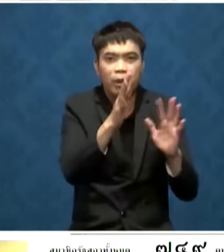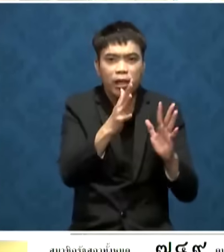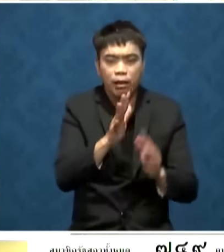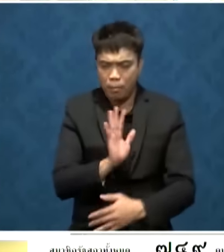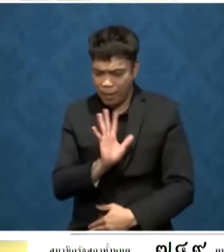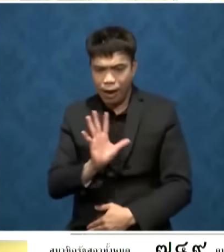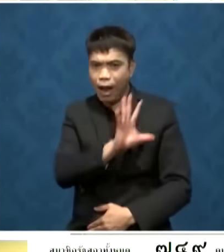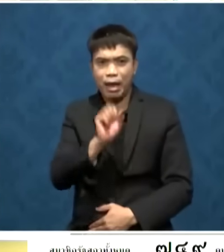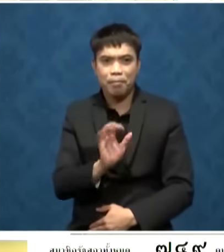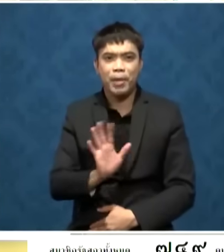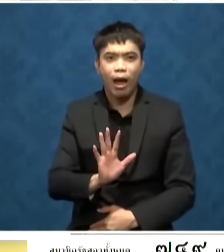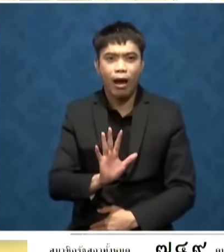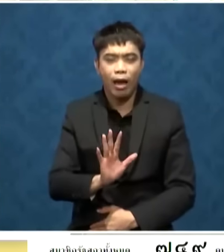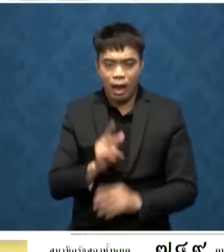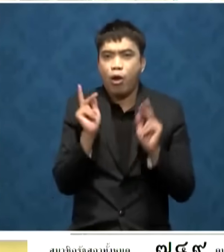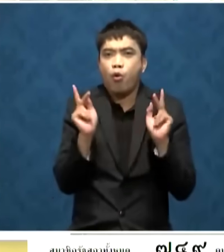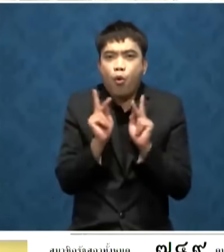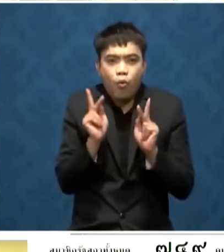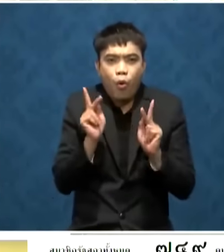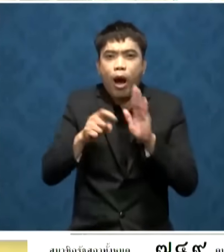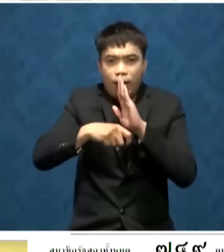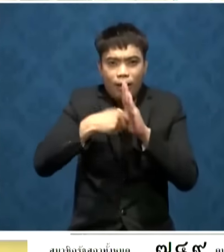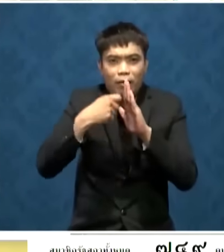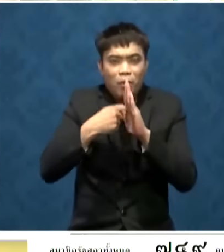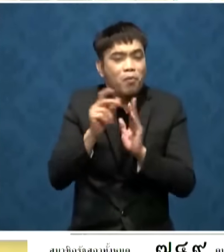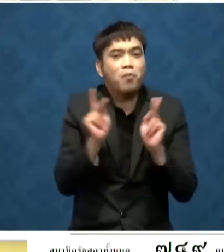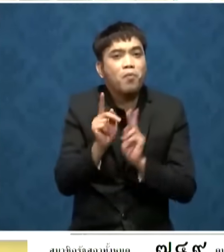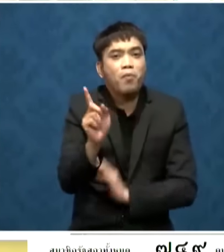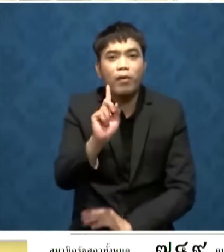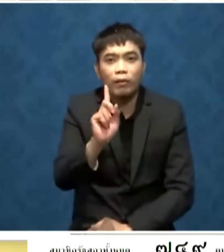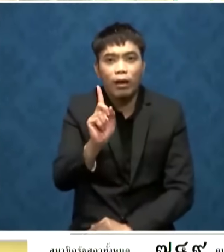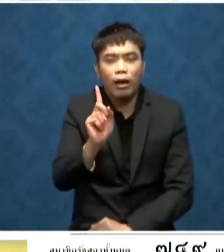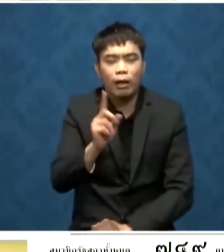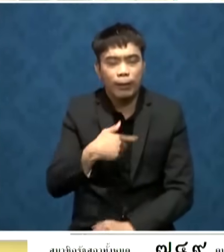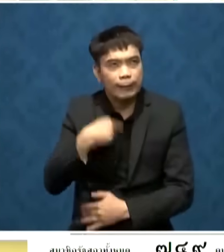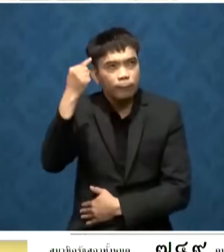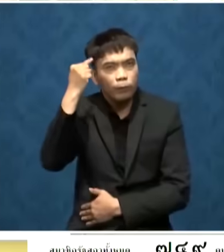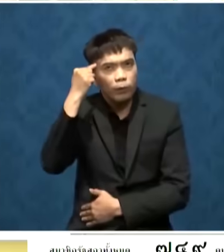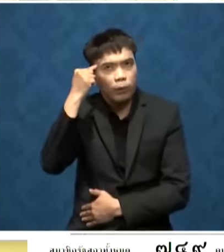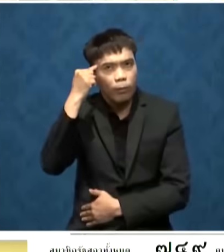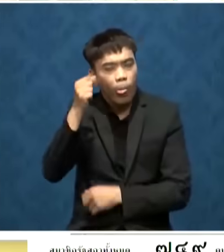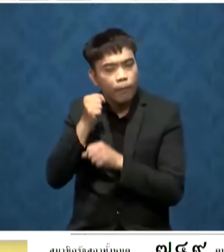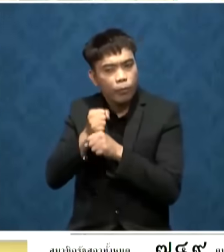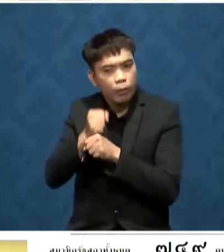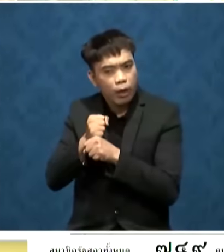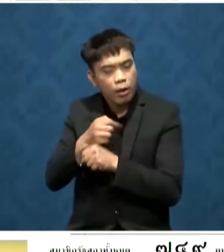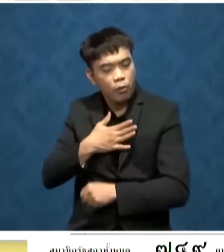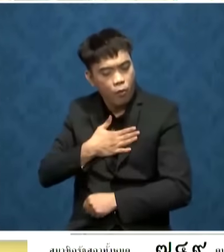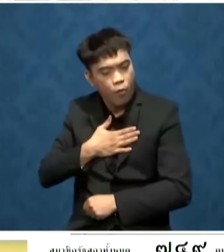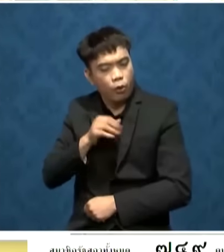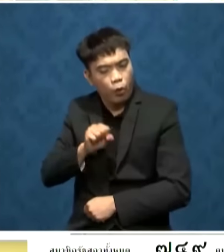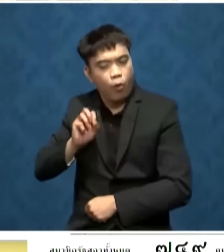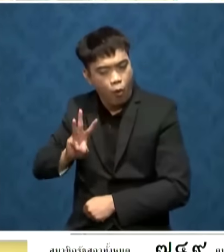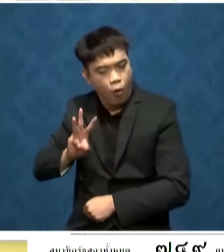แต่ด้วยความเกรงกลัวเสียงประชาชนเหล่านั้นเนี่ยนะครับเราก็คำนึงถึงว่าการทำหน้าที่ในวุฒิสภา